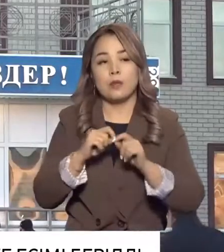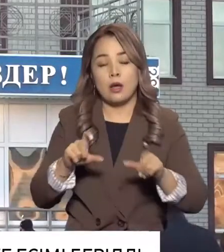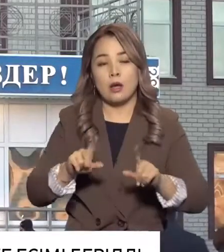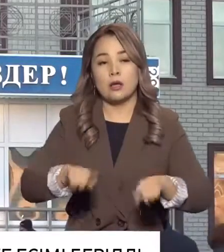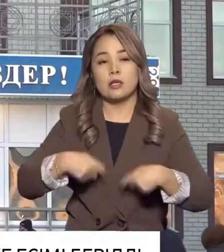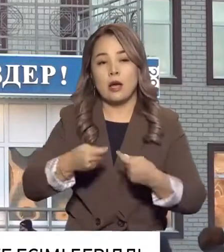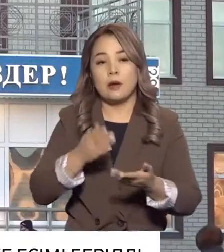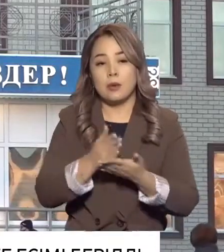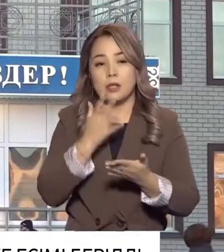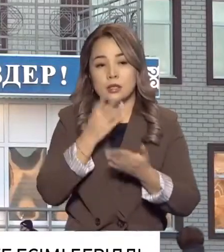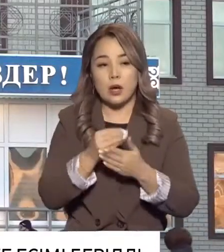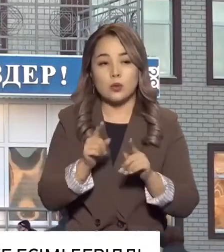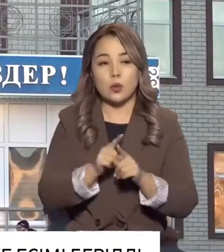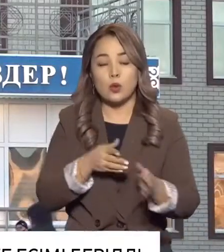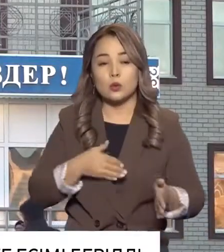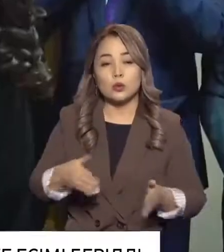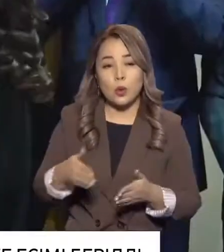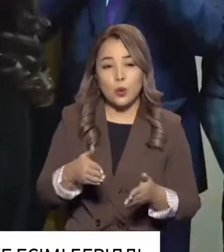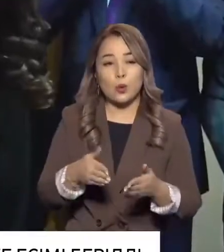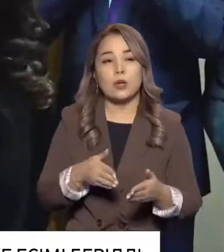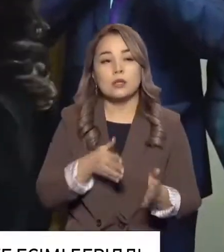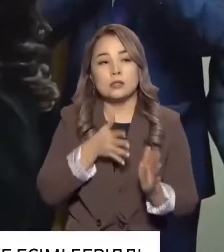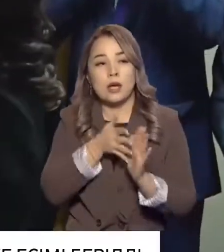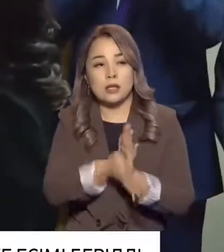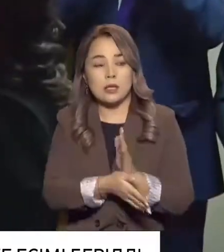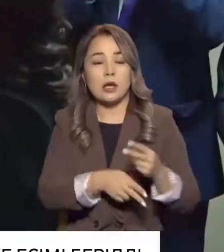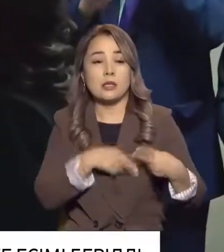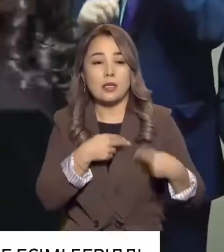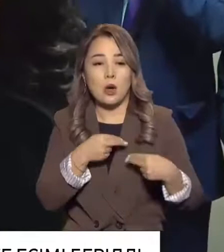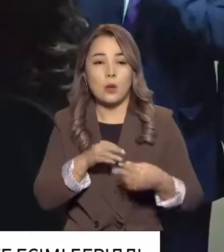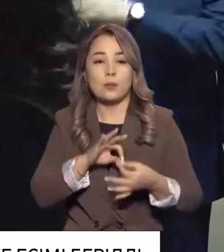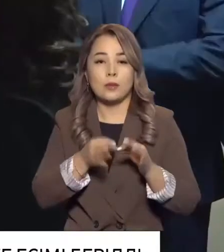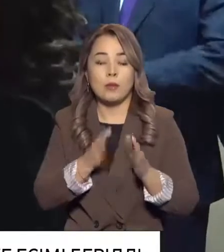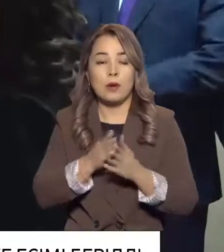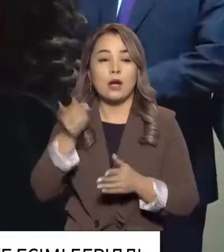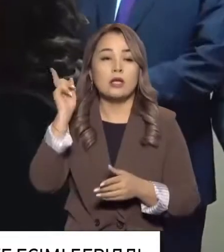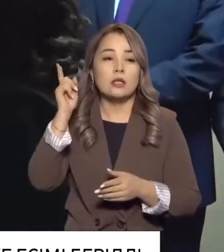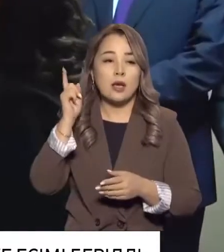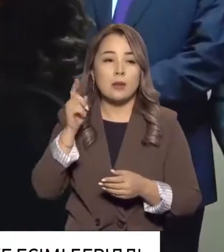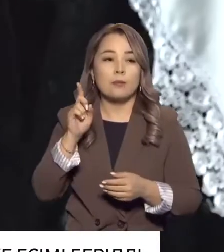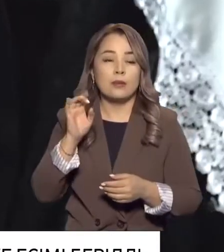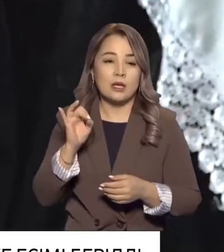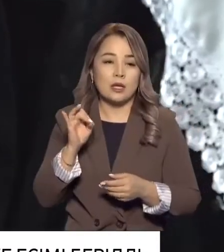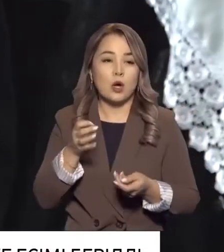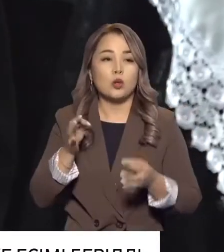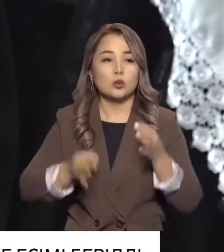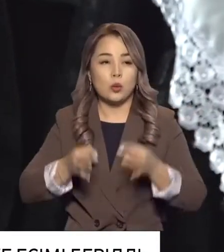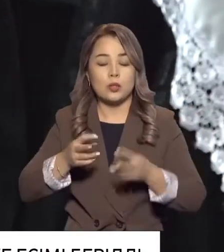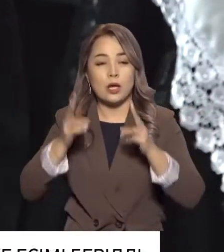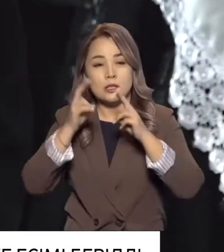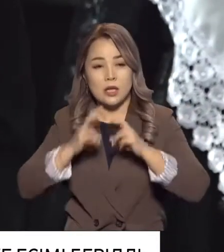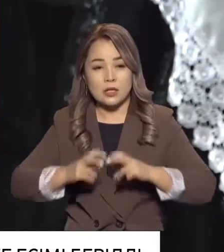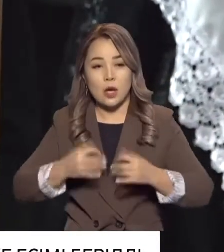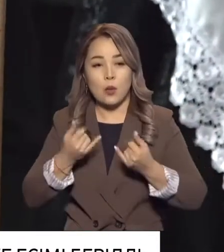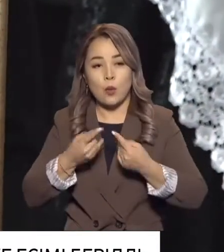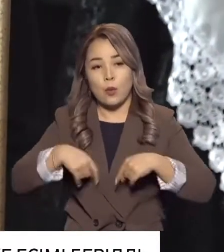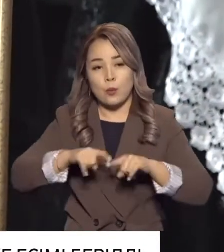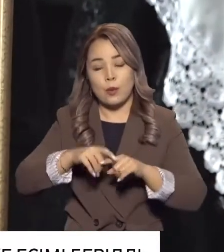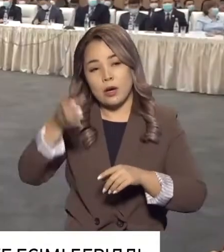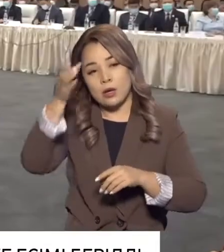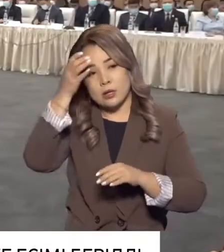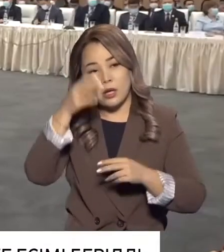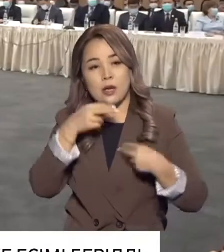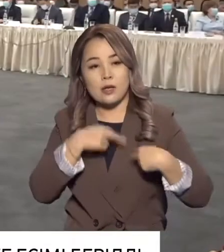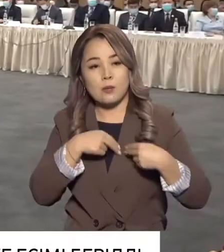Салық Зимановтың емендік жолында сіңірген еңбегі орасан. Ол ежелгі билер сотының тарихын зерттеп, оны бүгінгі қоғамға ғылыми